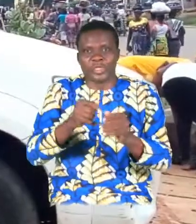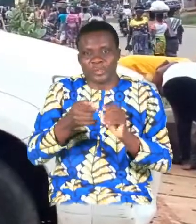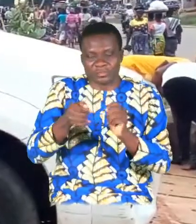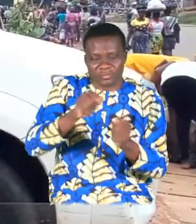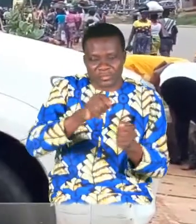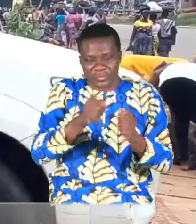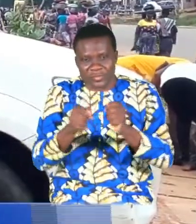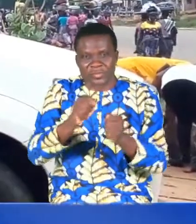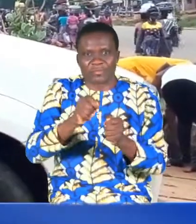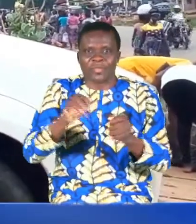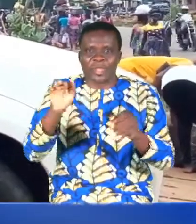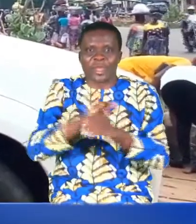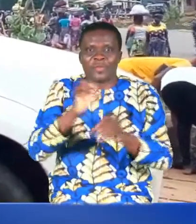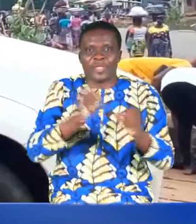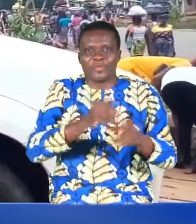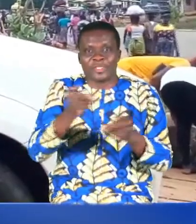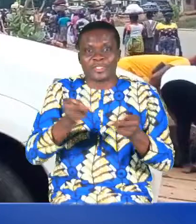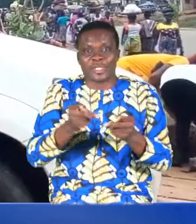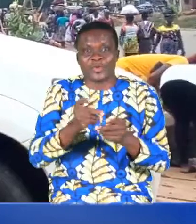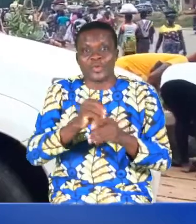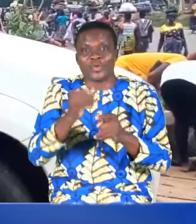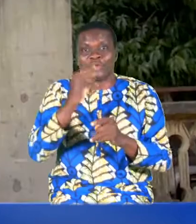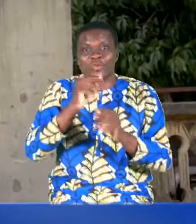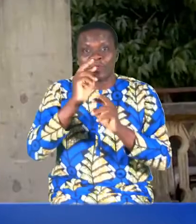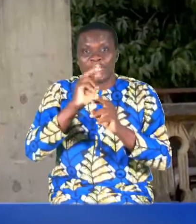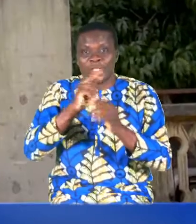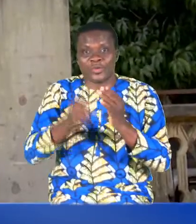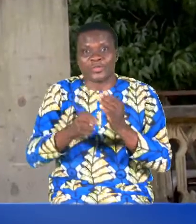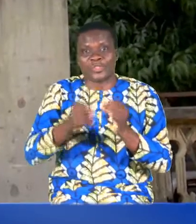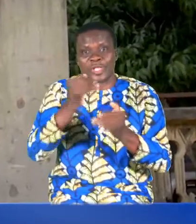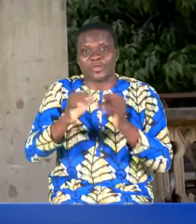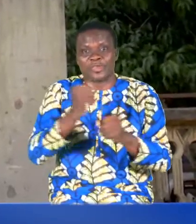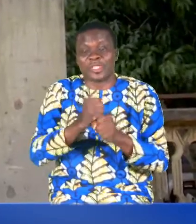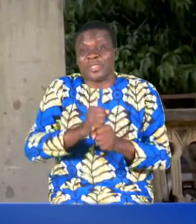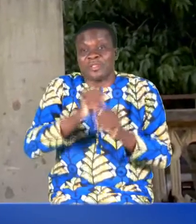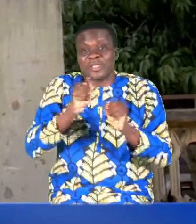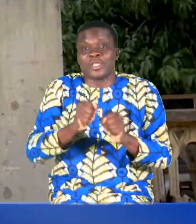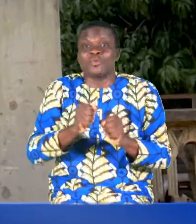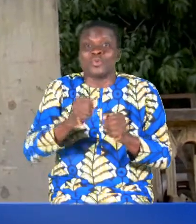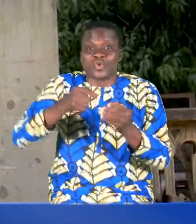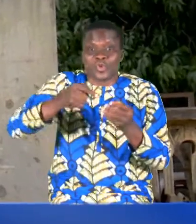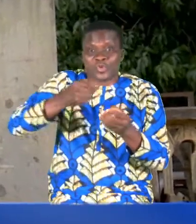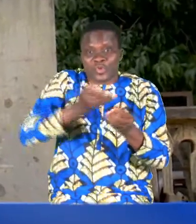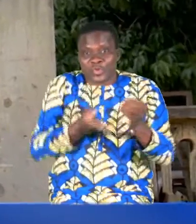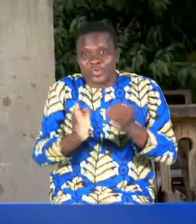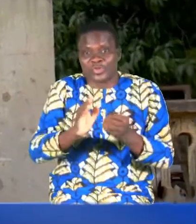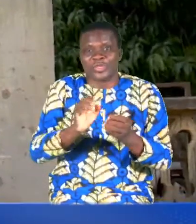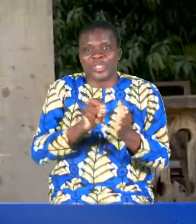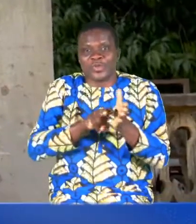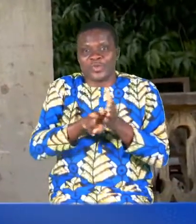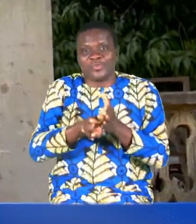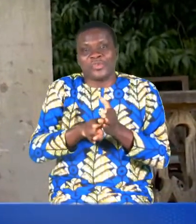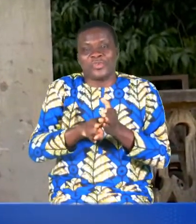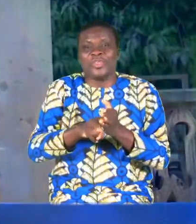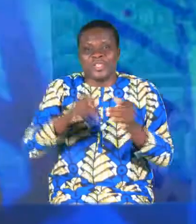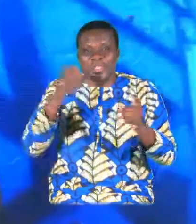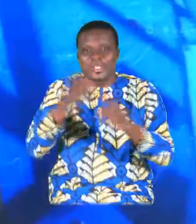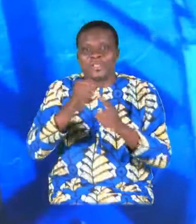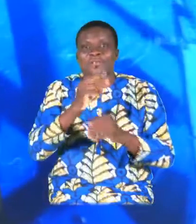réglages sont en pleine mise en œuvre pour des résultats de fin d'année qui pourront valablement contourner le virus qui défie le